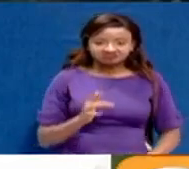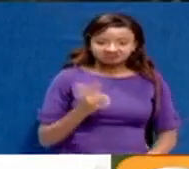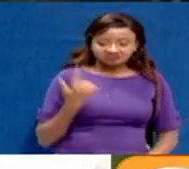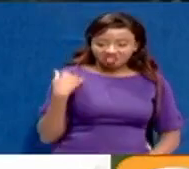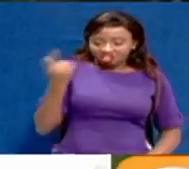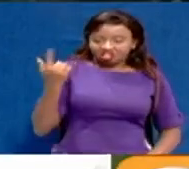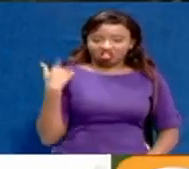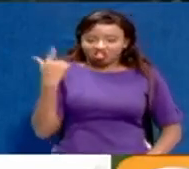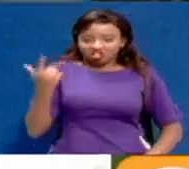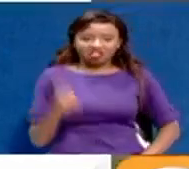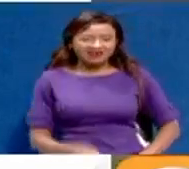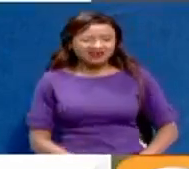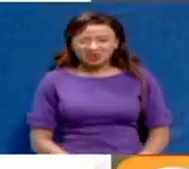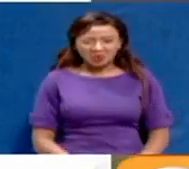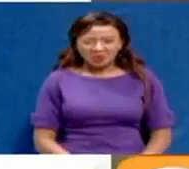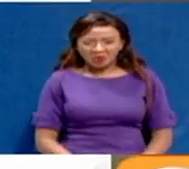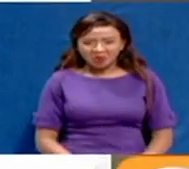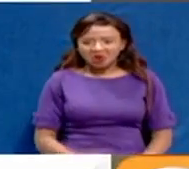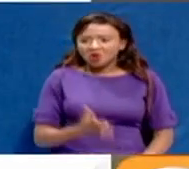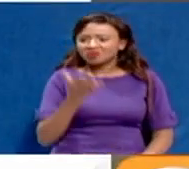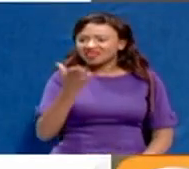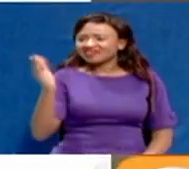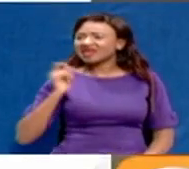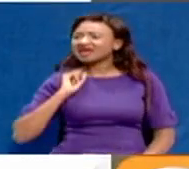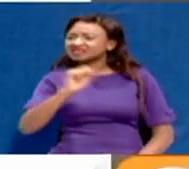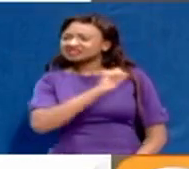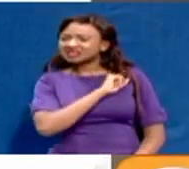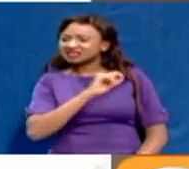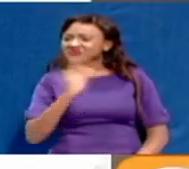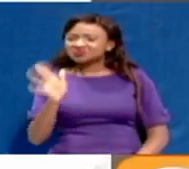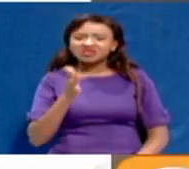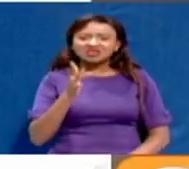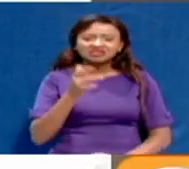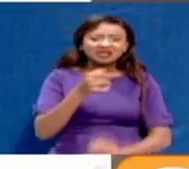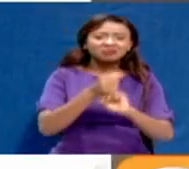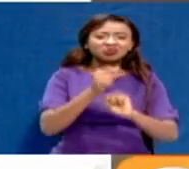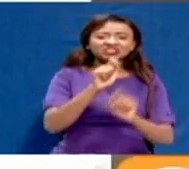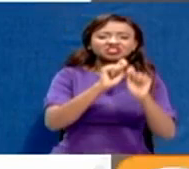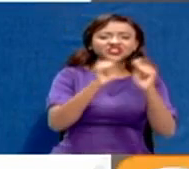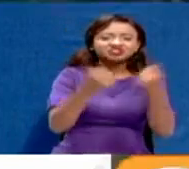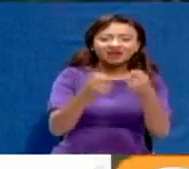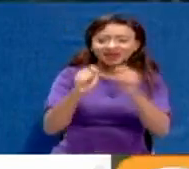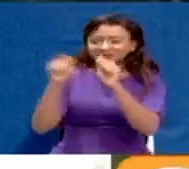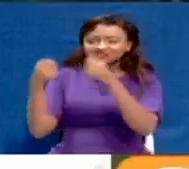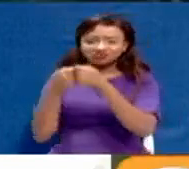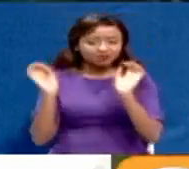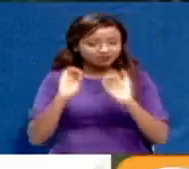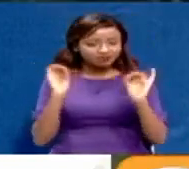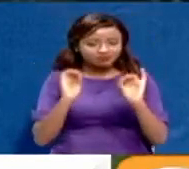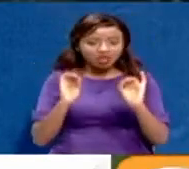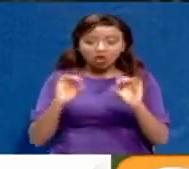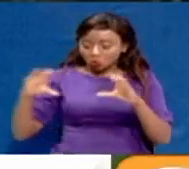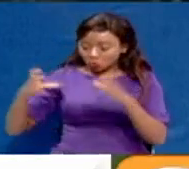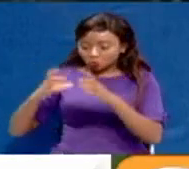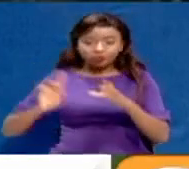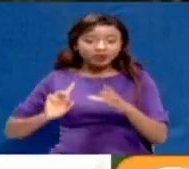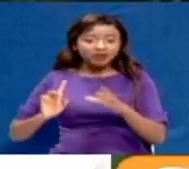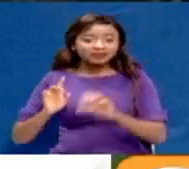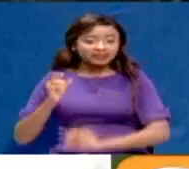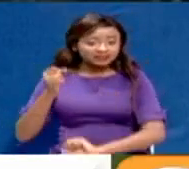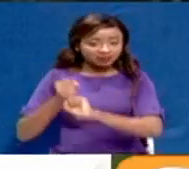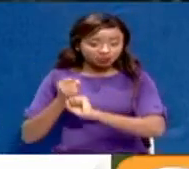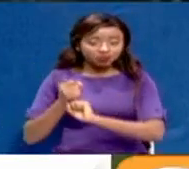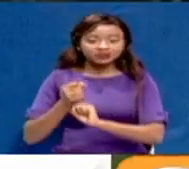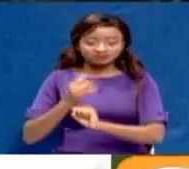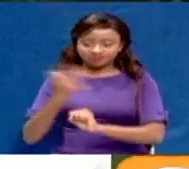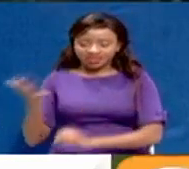katika Senate ni kitu ambacho kinaendea kabila fulani. Wenzetu wa pande ya NASA tumeweza kuongea na